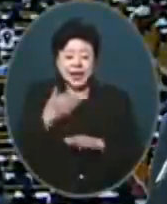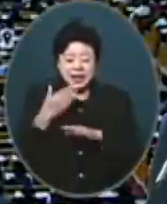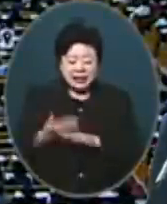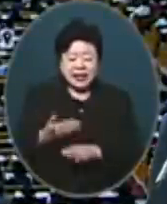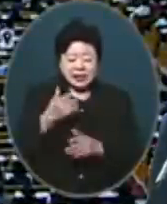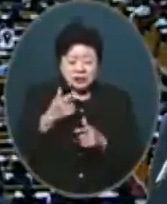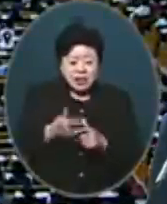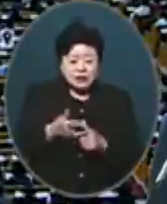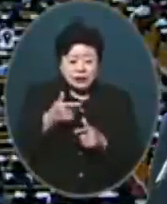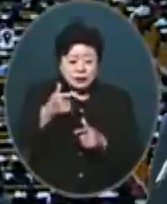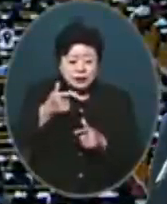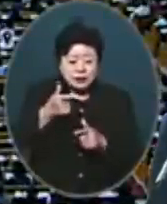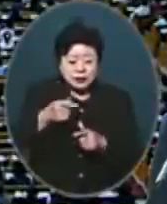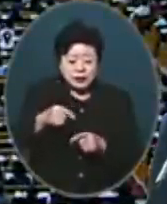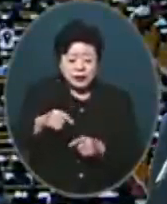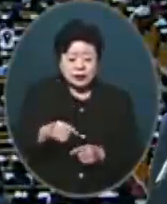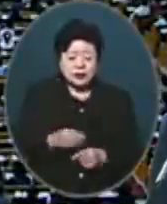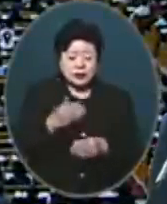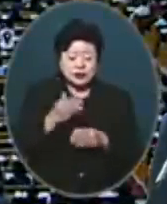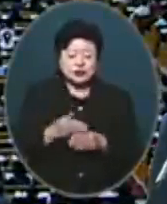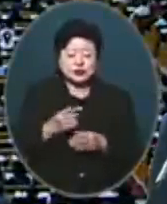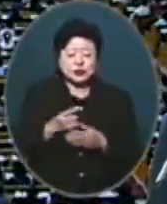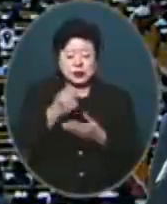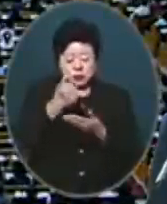달라져서 예수님을 중심에 모시고 살게 되는 것입니다.